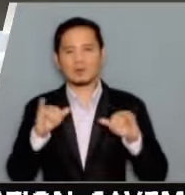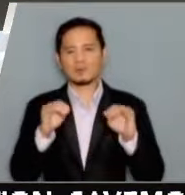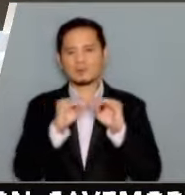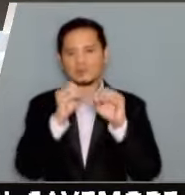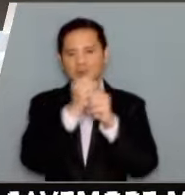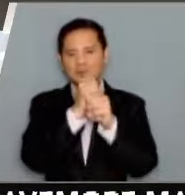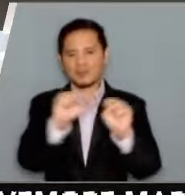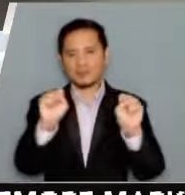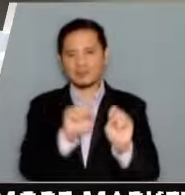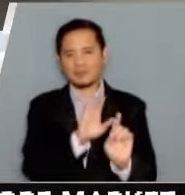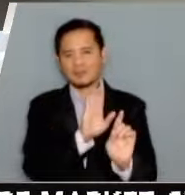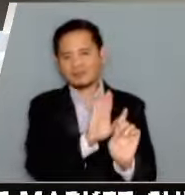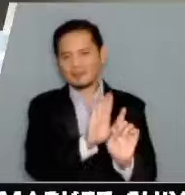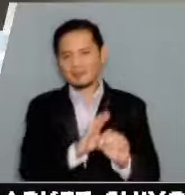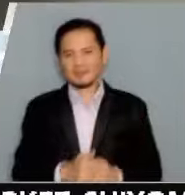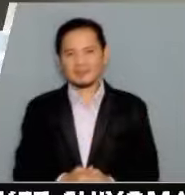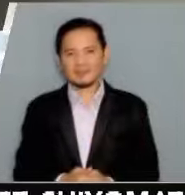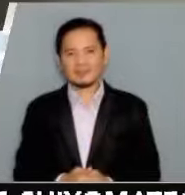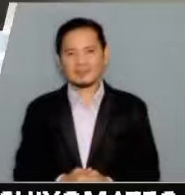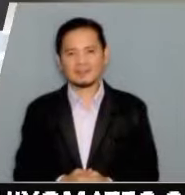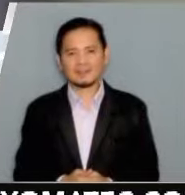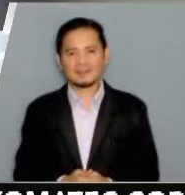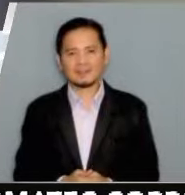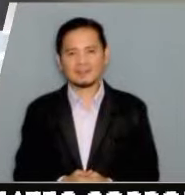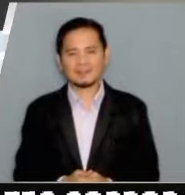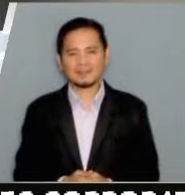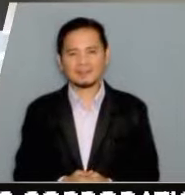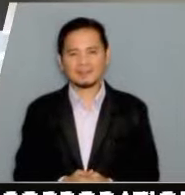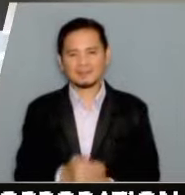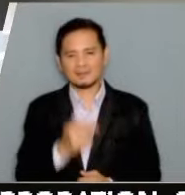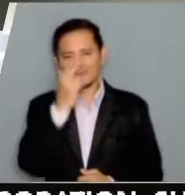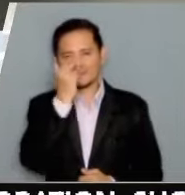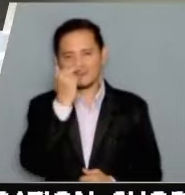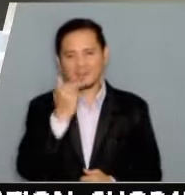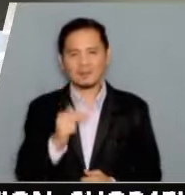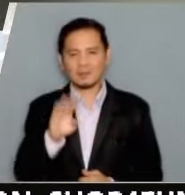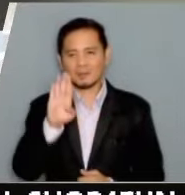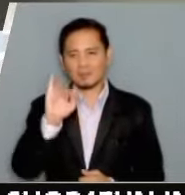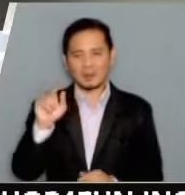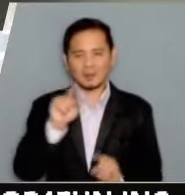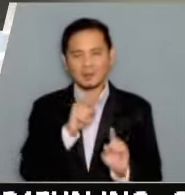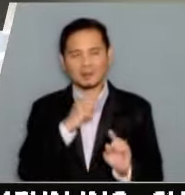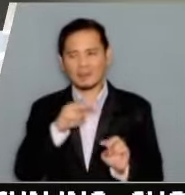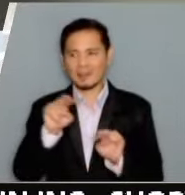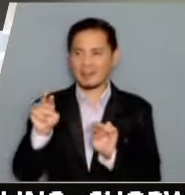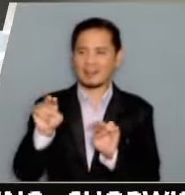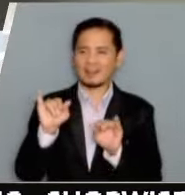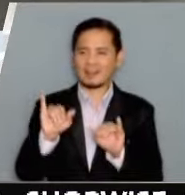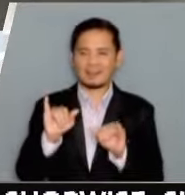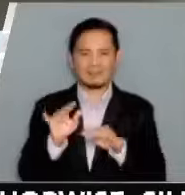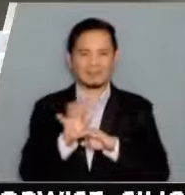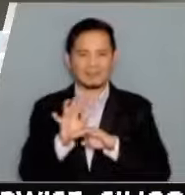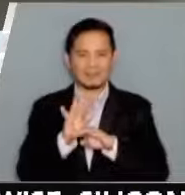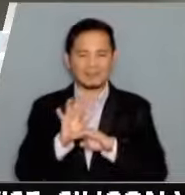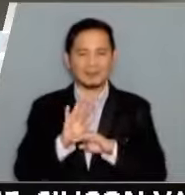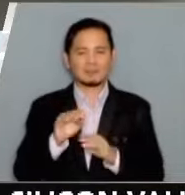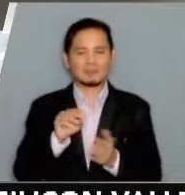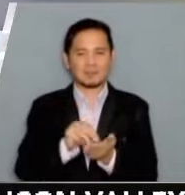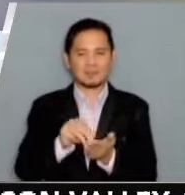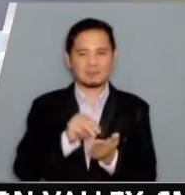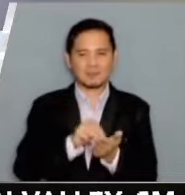garahe tournament. Extra cheer at may naman sa bola ang netizens. Kaya ang videos nila, million-million na ang